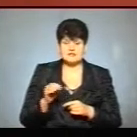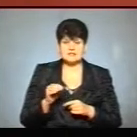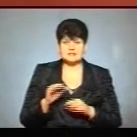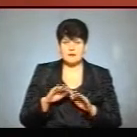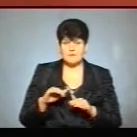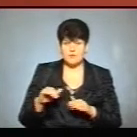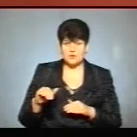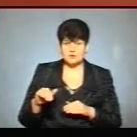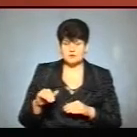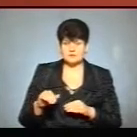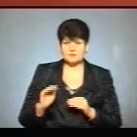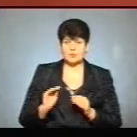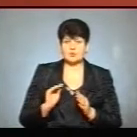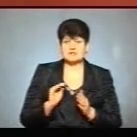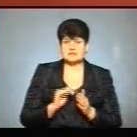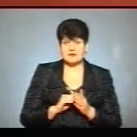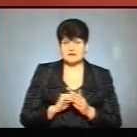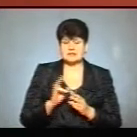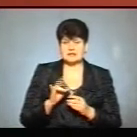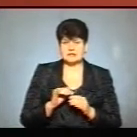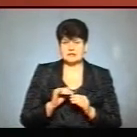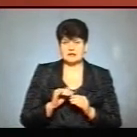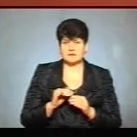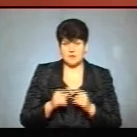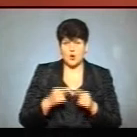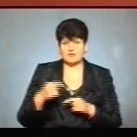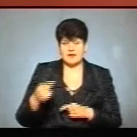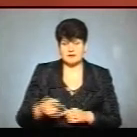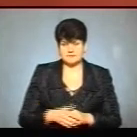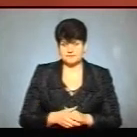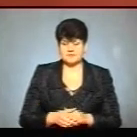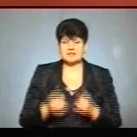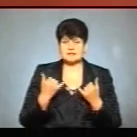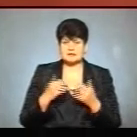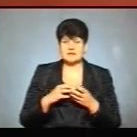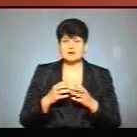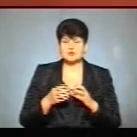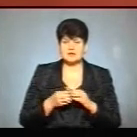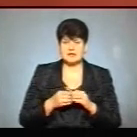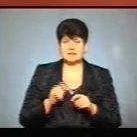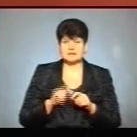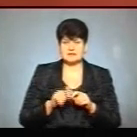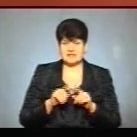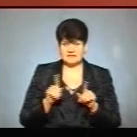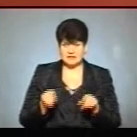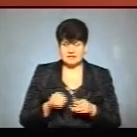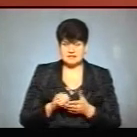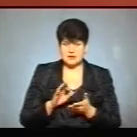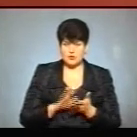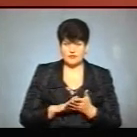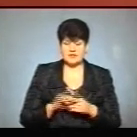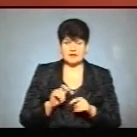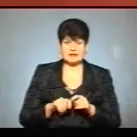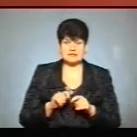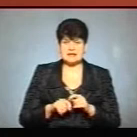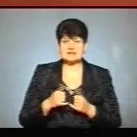то кажуть, поставити на такий конвеєр. А наразі результати сертифікації зараховуються як атестація